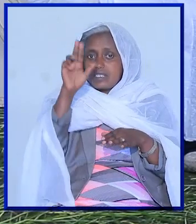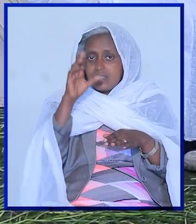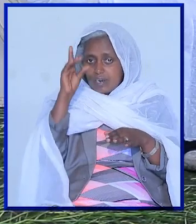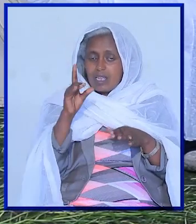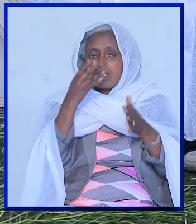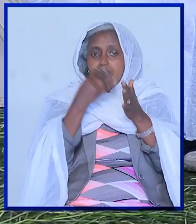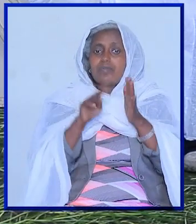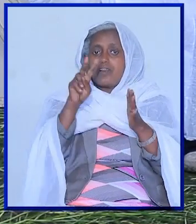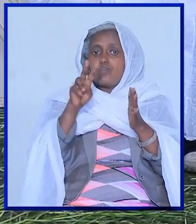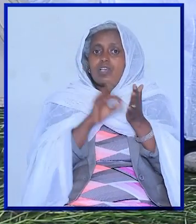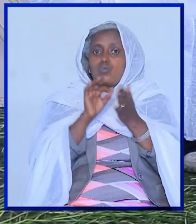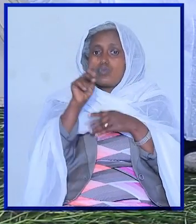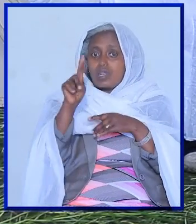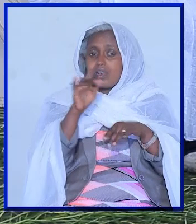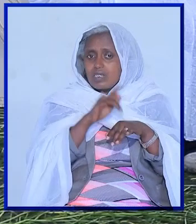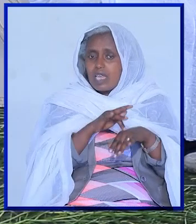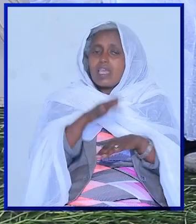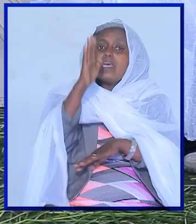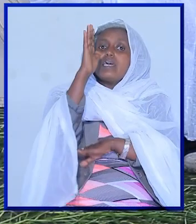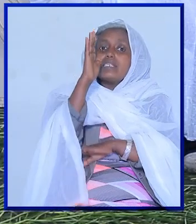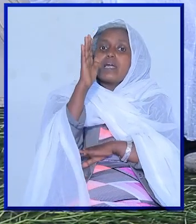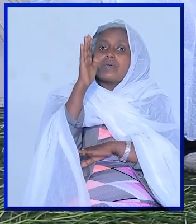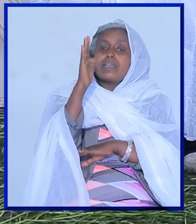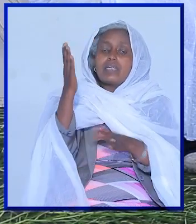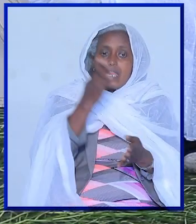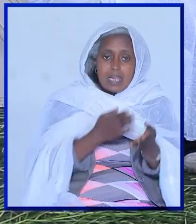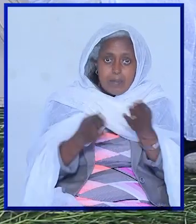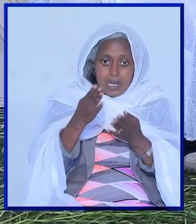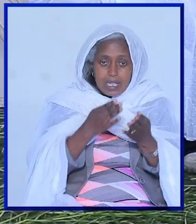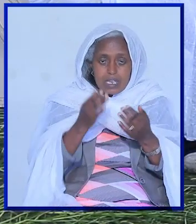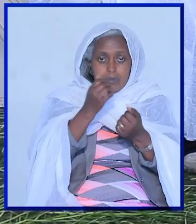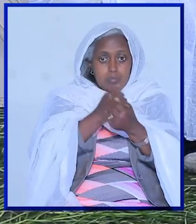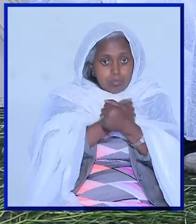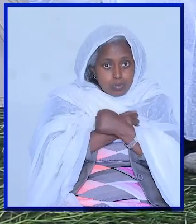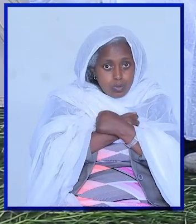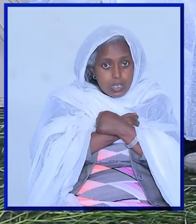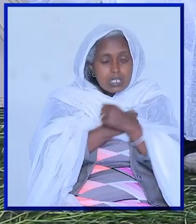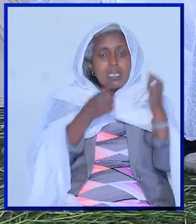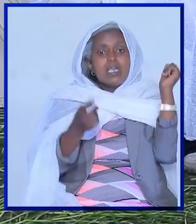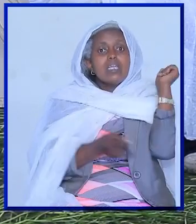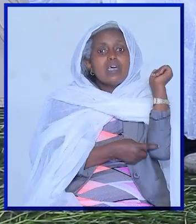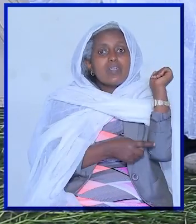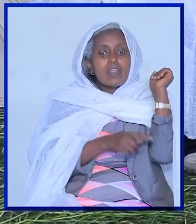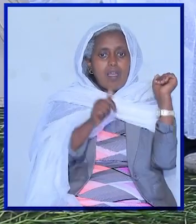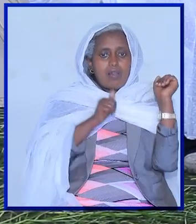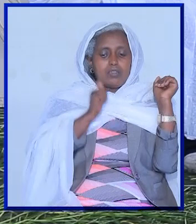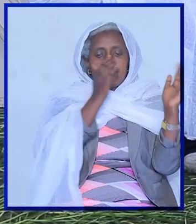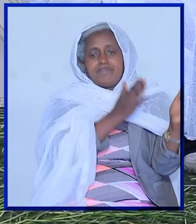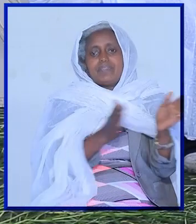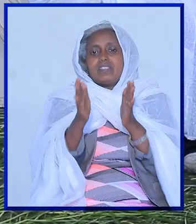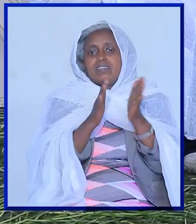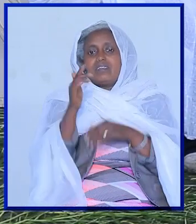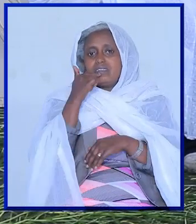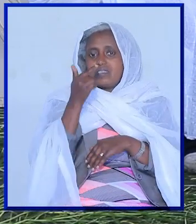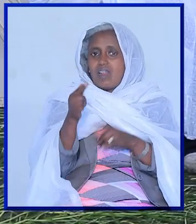ምዕራፍ 2 ቁጥር 1 ላይ እግዚአብሔርን ለማገልገል ብትወድ ለፈተና ራስህን አዘጋጅ